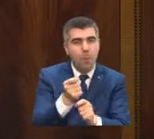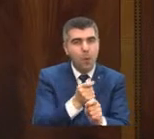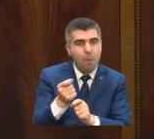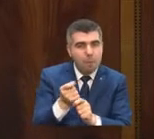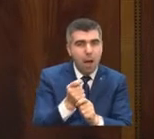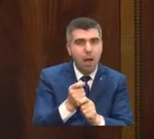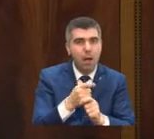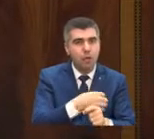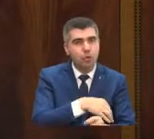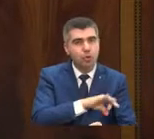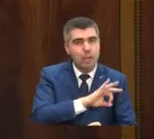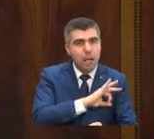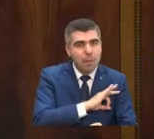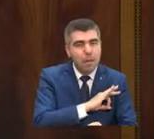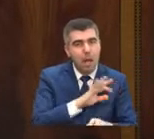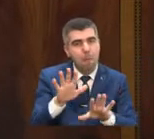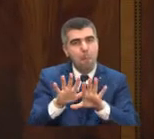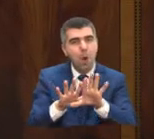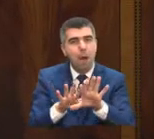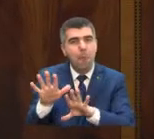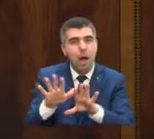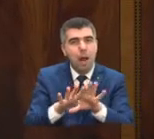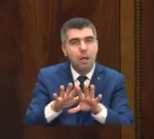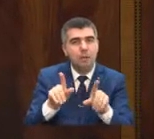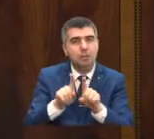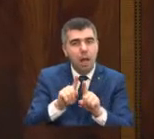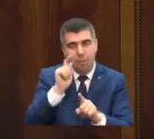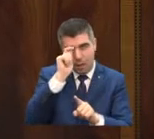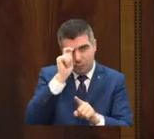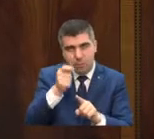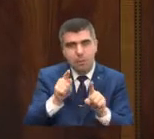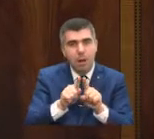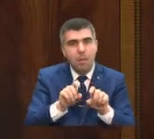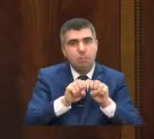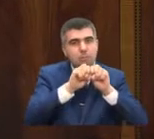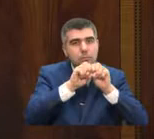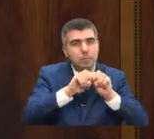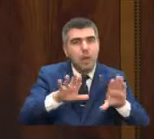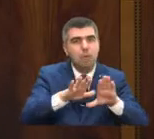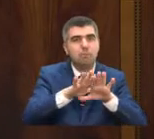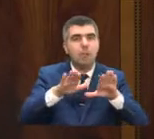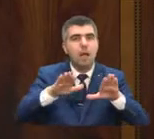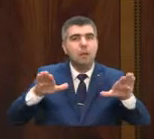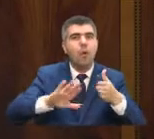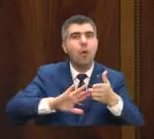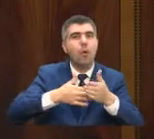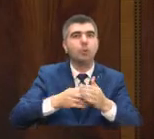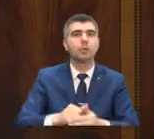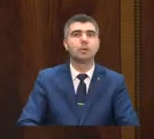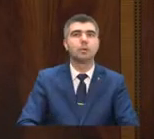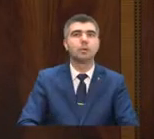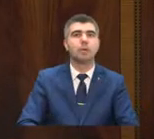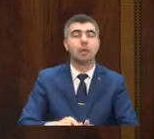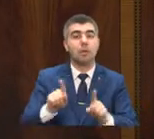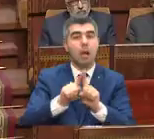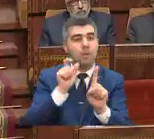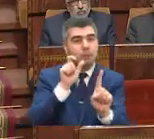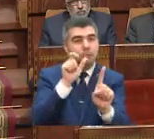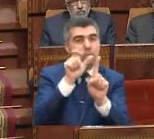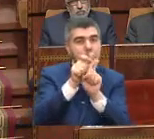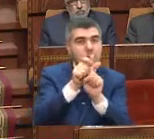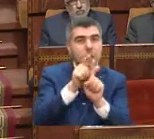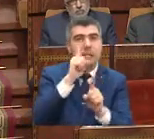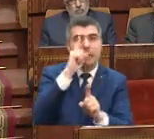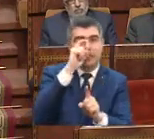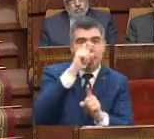وتلك المصالح الترابية على ما يقومون به لحفظ أمن المواطن والمواطنين في مواجهة العديد من